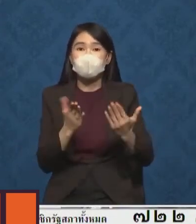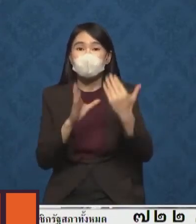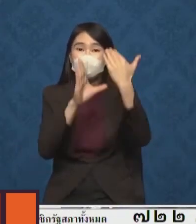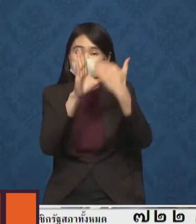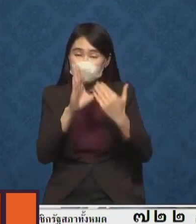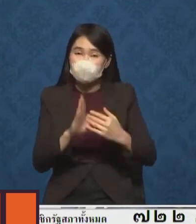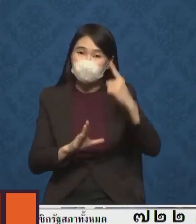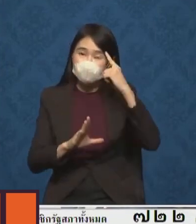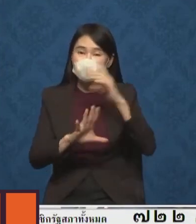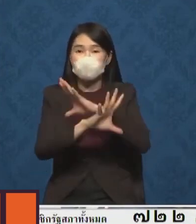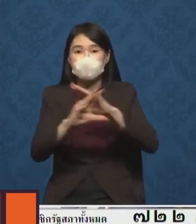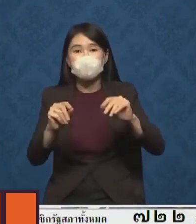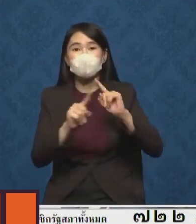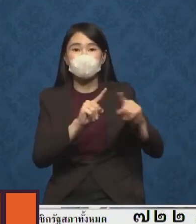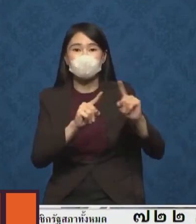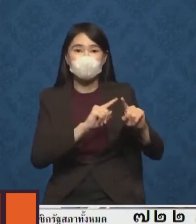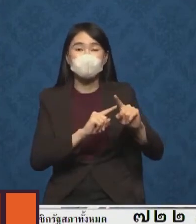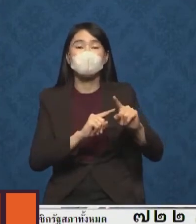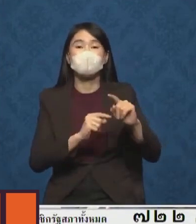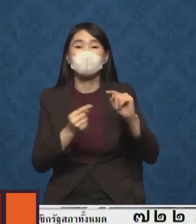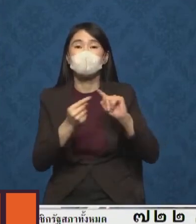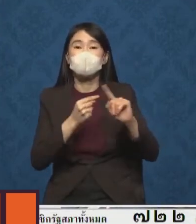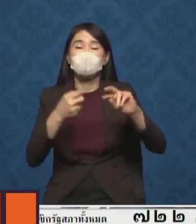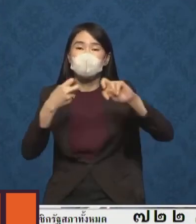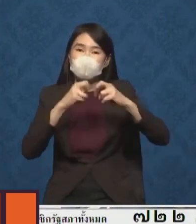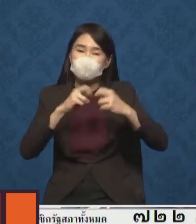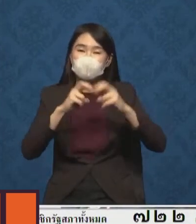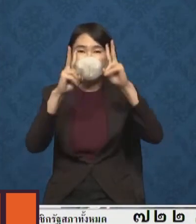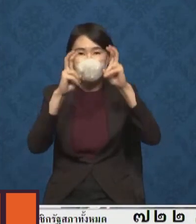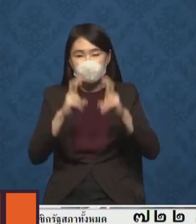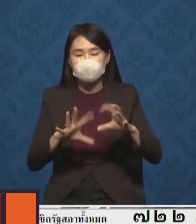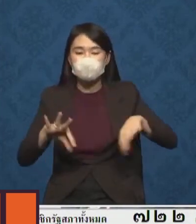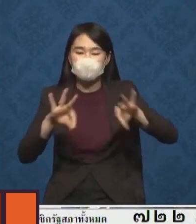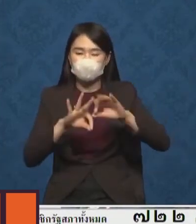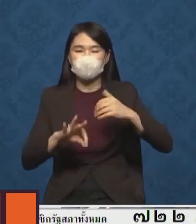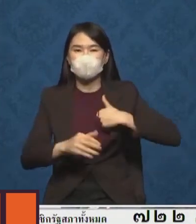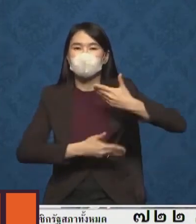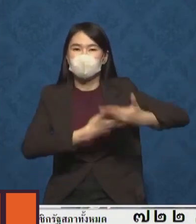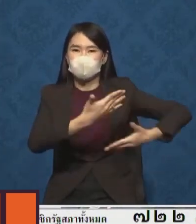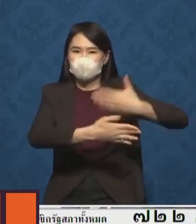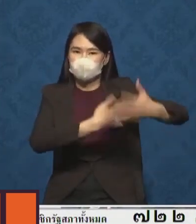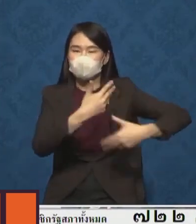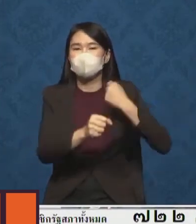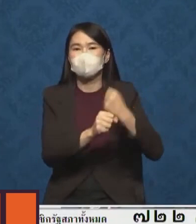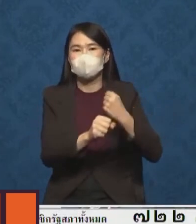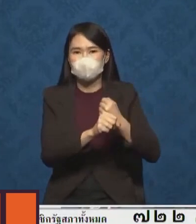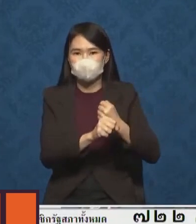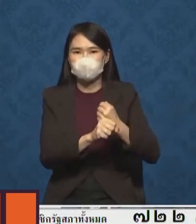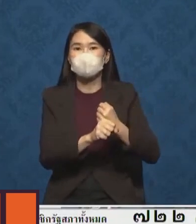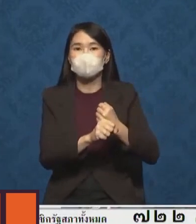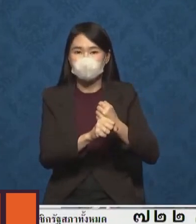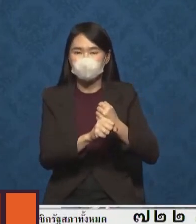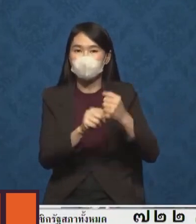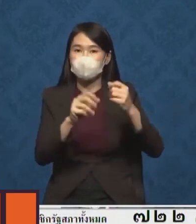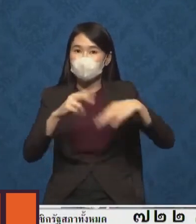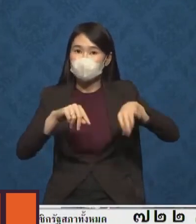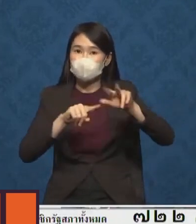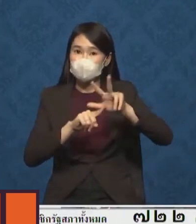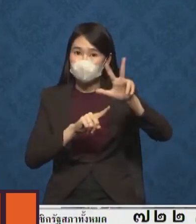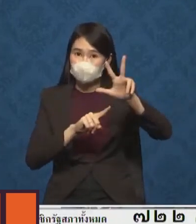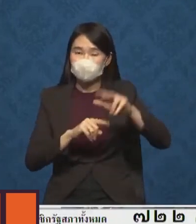แรกเปลี่ยนต่างๆ ในทุๆ ประเด็นที่พวกเราได้เดินหน้าและทำมานั่นเป็นส่นที่ 3 คร